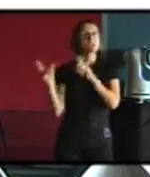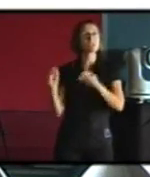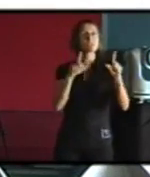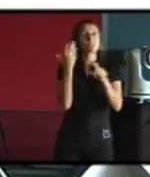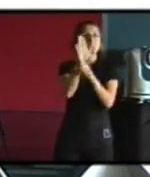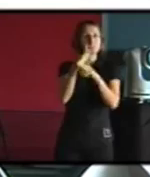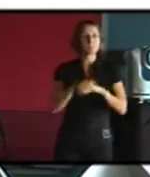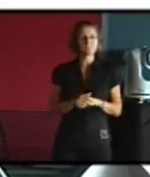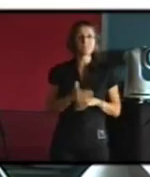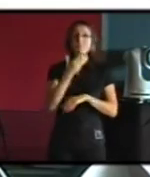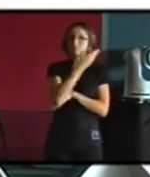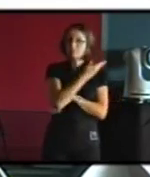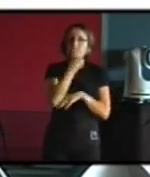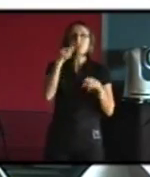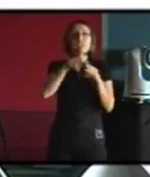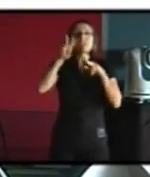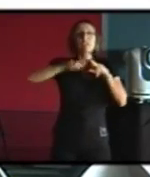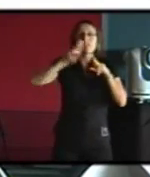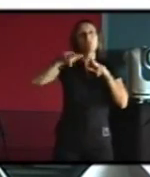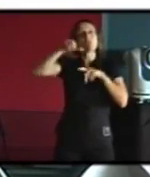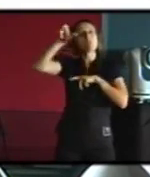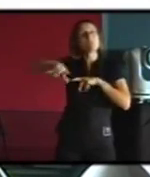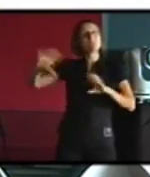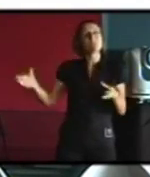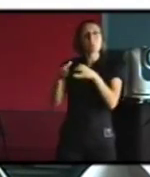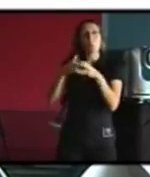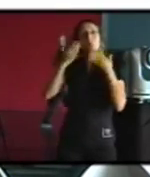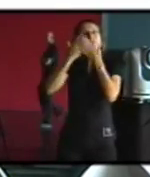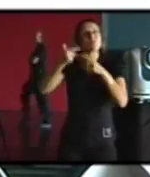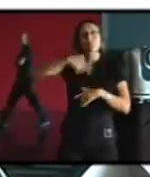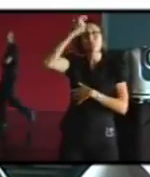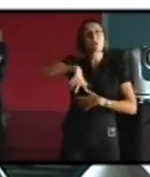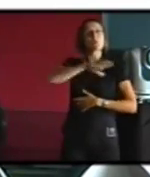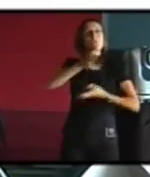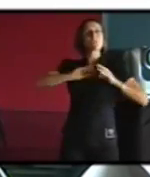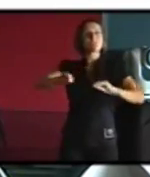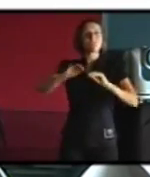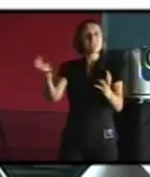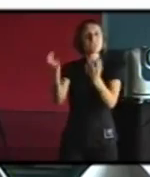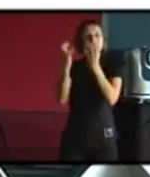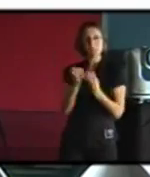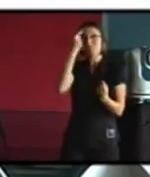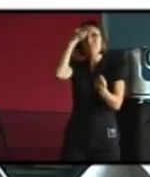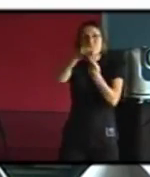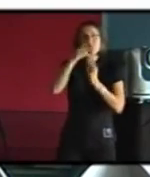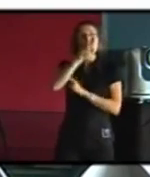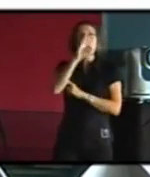Alimenter le débat. Ça, c'est des travaux que j'ai fait avec des étudiants, donc à l'école, parce que j'enseigne. On a travaillé l'année dernière sur Rotterdam.